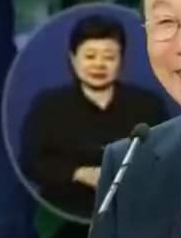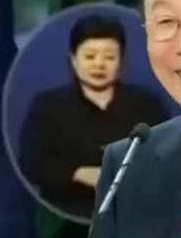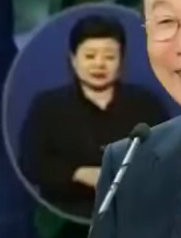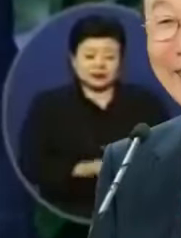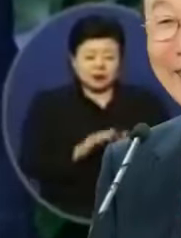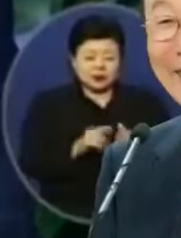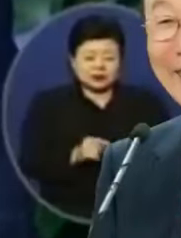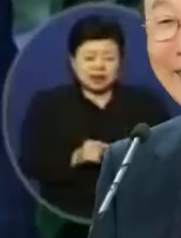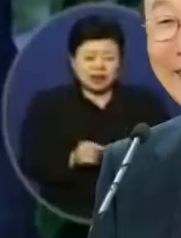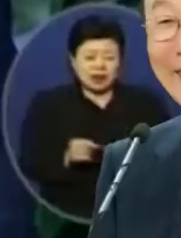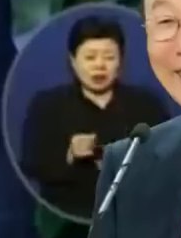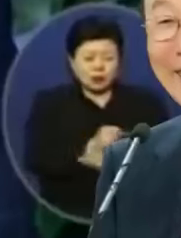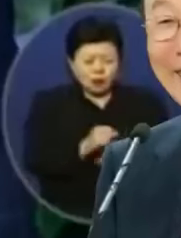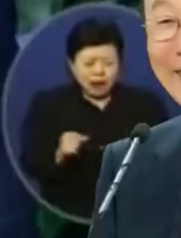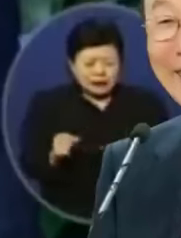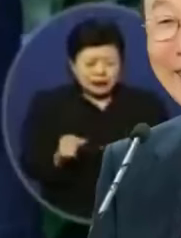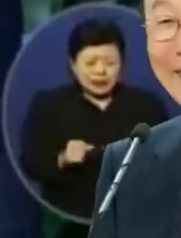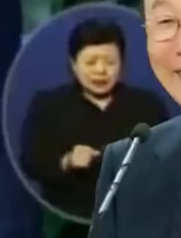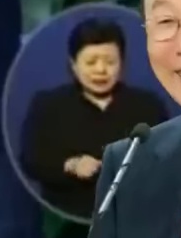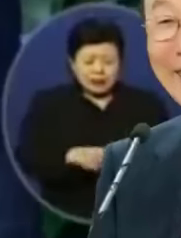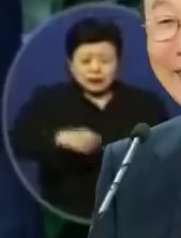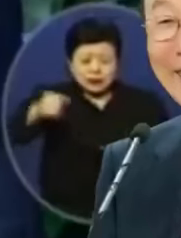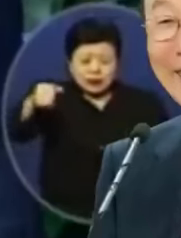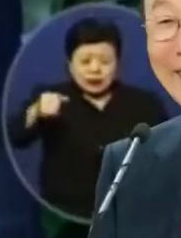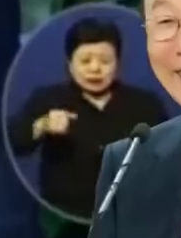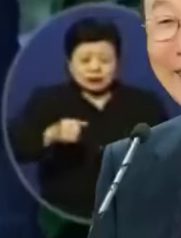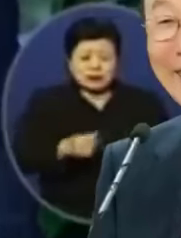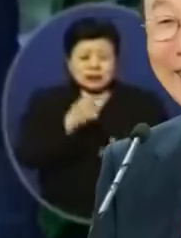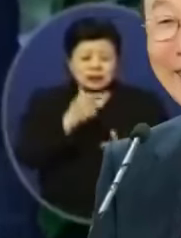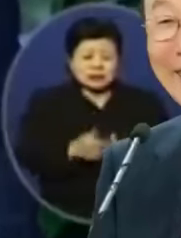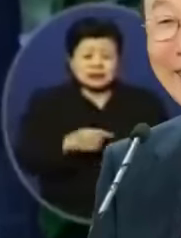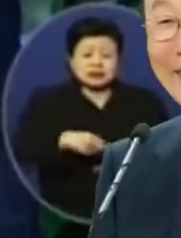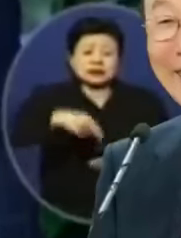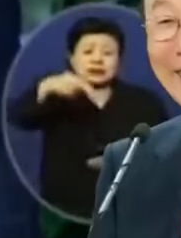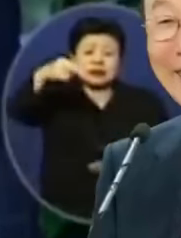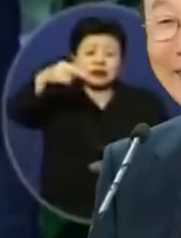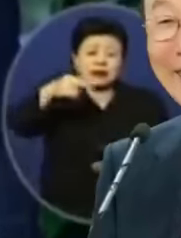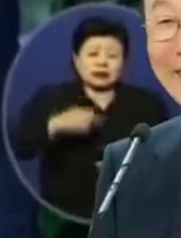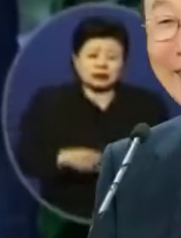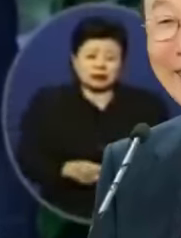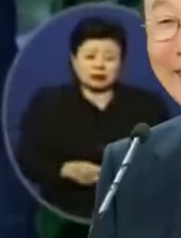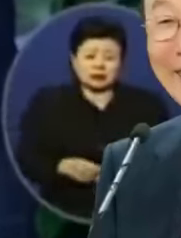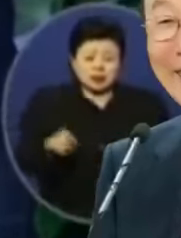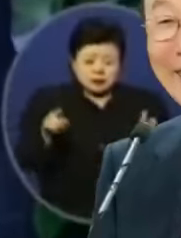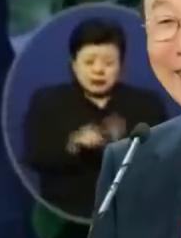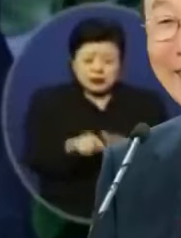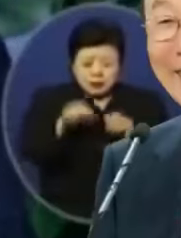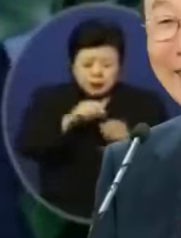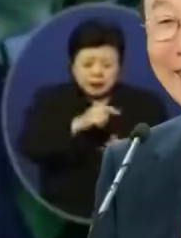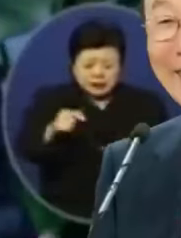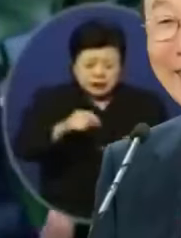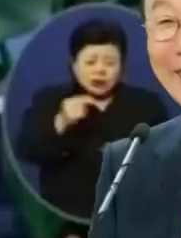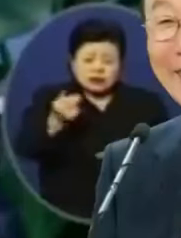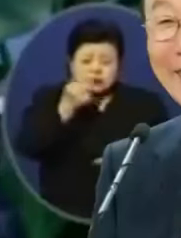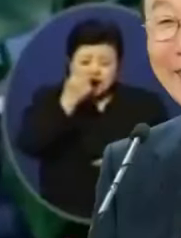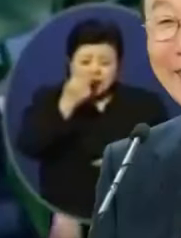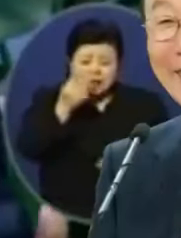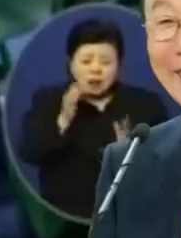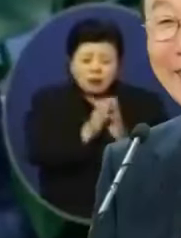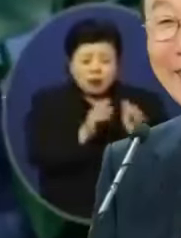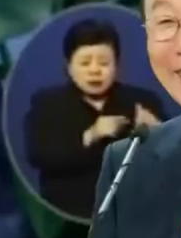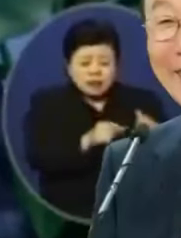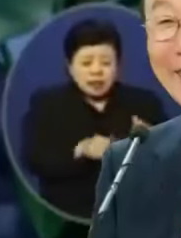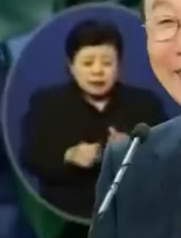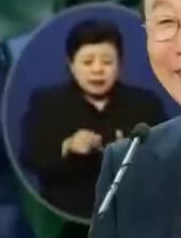광야에서 뱀을 든 것 같이 인자도 들려야 하리니 누구든지 저를 믿는 자는 멸망하지 않고 영생을 얻게 하심이라. 모세가